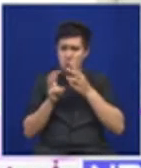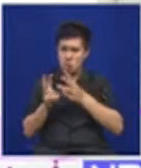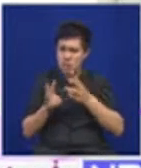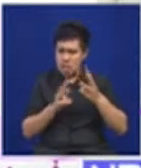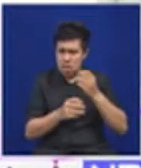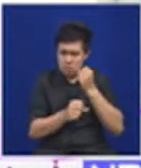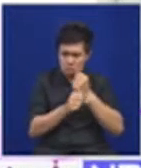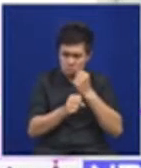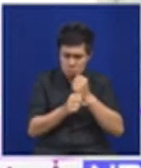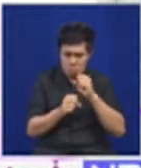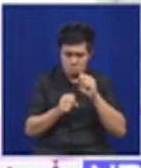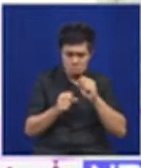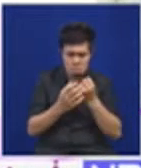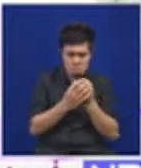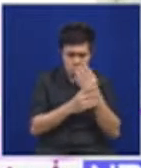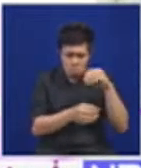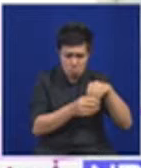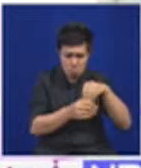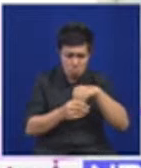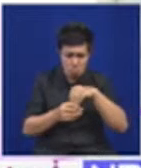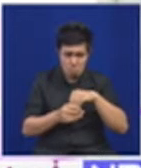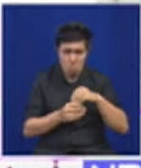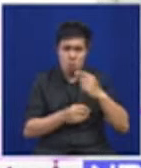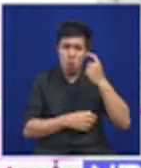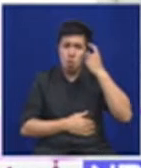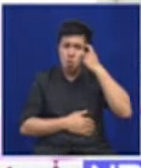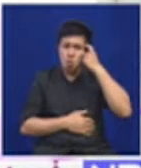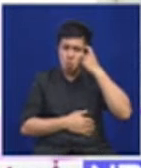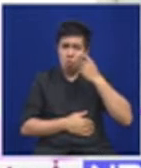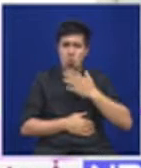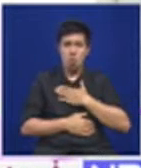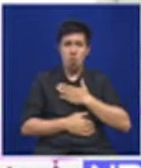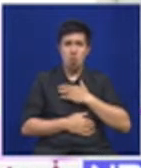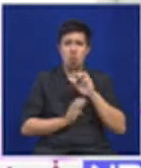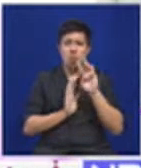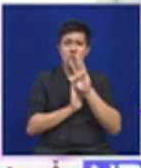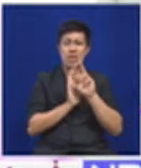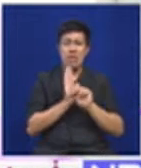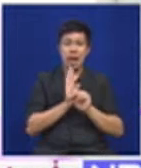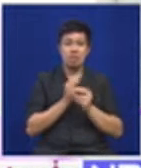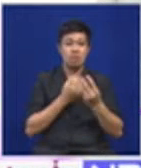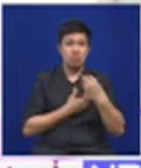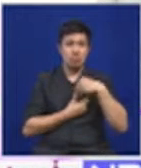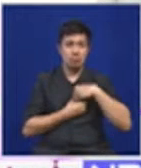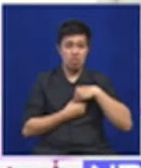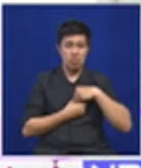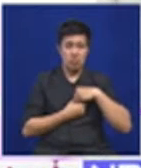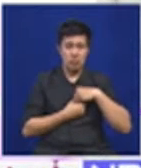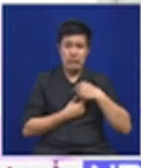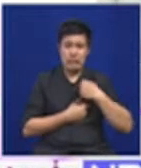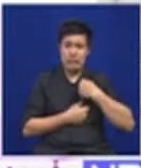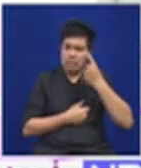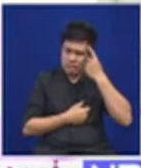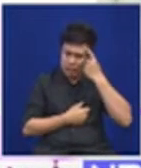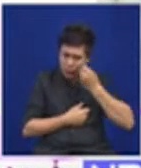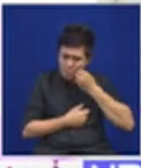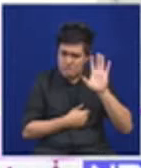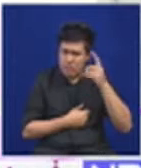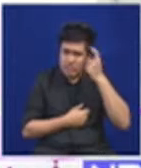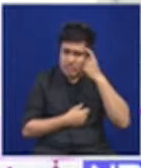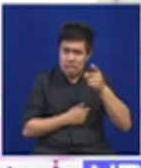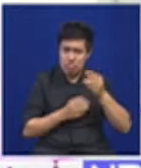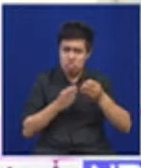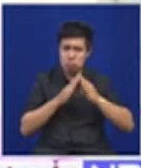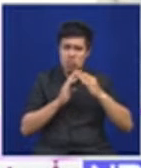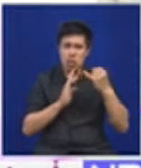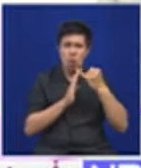งกาฬเราปลุกให้คนบึงกาฬเขารู้ตัวตนด้วยการสร้างวินัยแล้วก็ ให้เขากลับคิดถึงว่าช่วงที่เขาตั้งเป็นจังหวัดเ